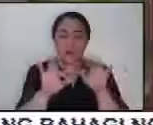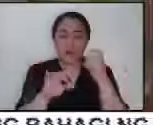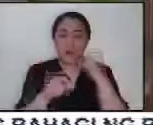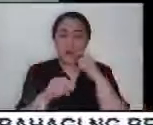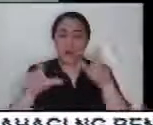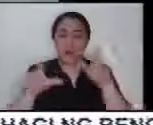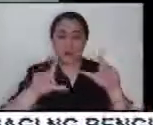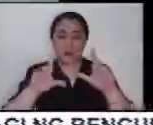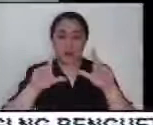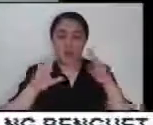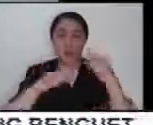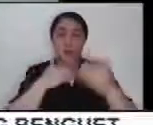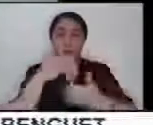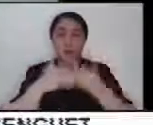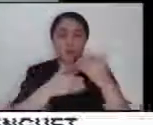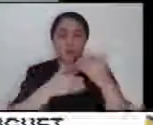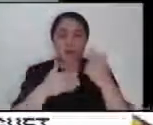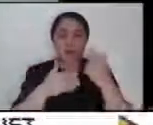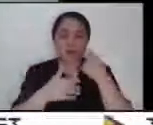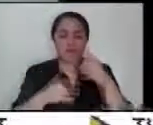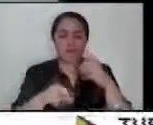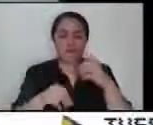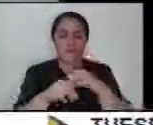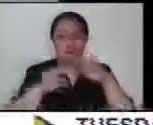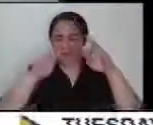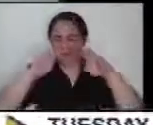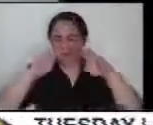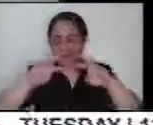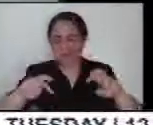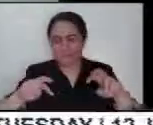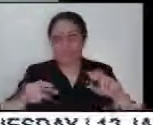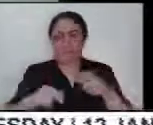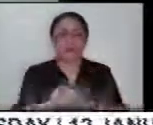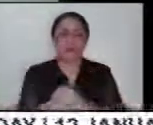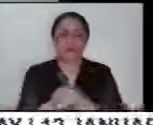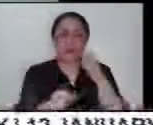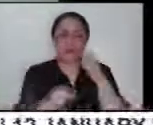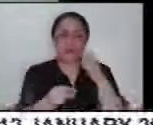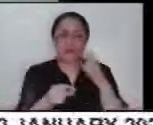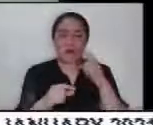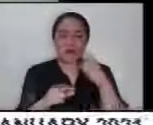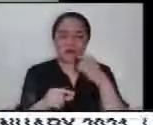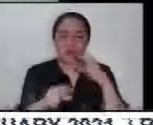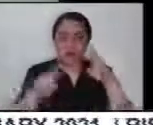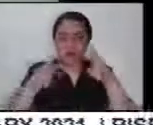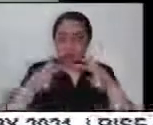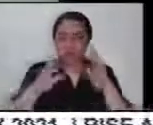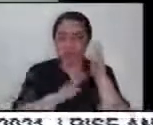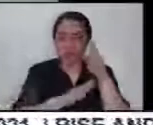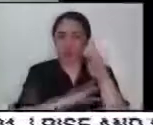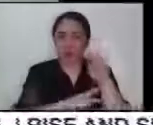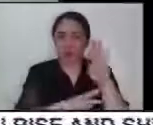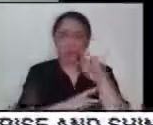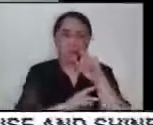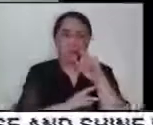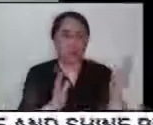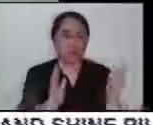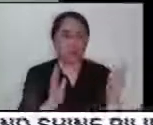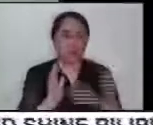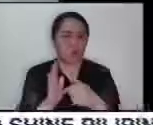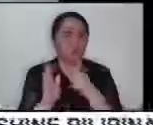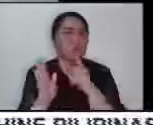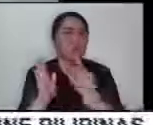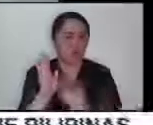nangyaring krimen sa pagkamatay ni Christine Dasera. Sa Enero at 13 naman ay tinakdang araw ng Makati City Prosecutor's Office para